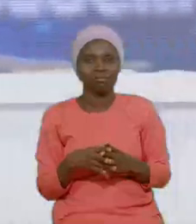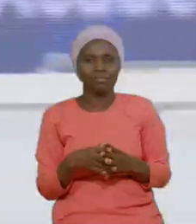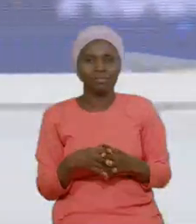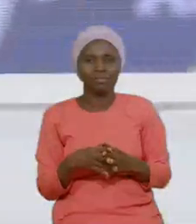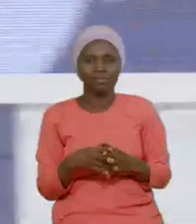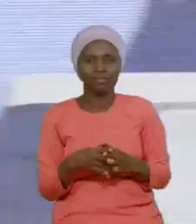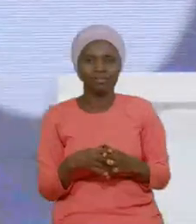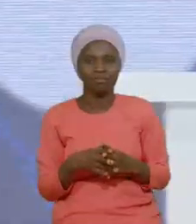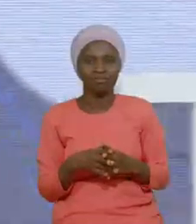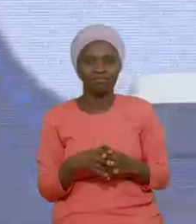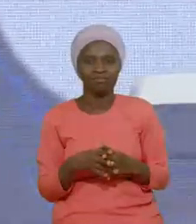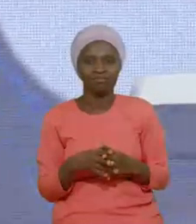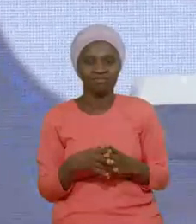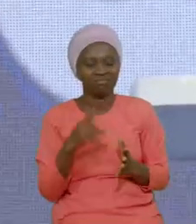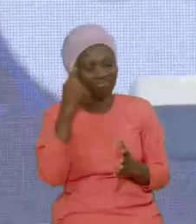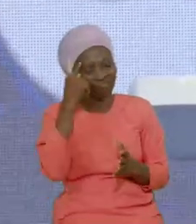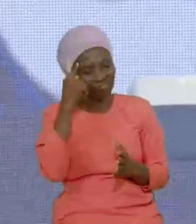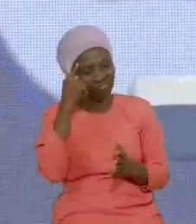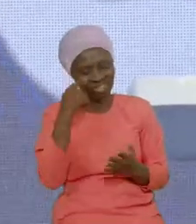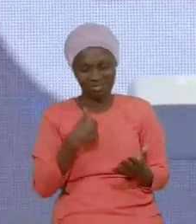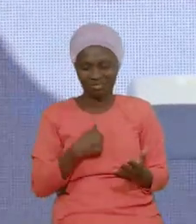L'ancienne créature est maintenant partie.